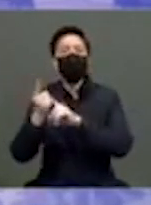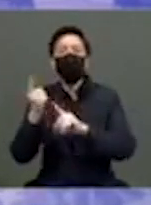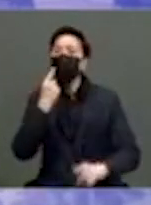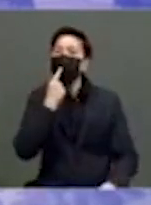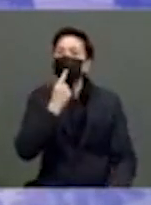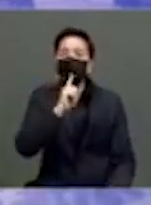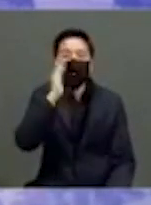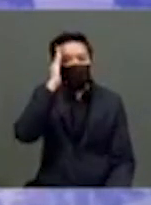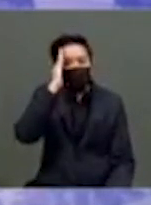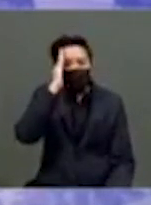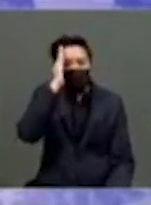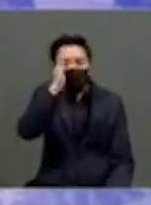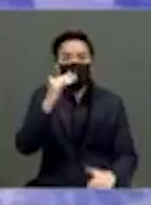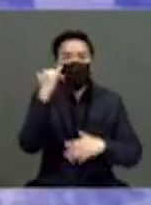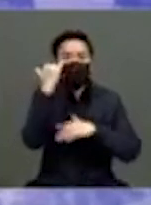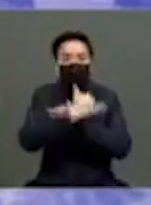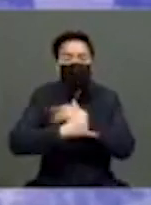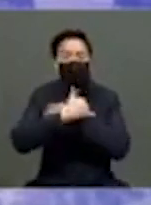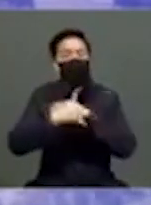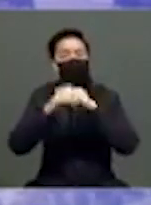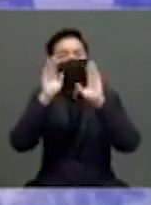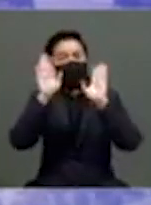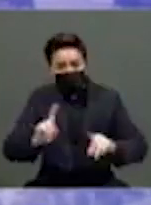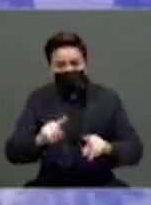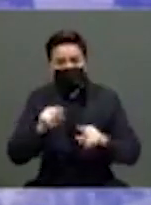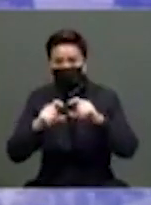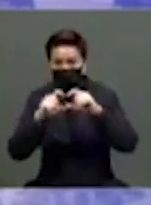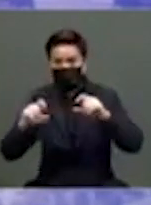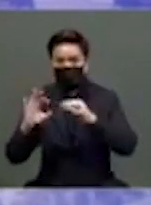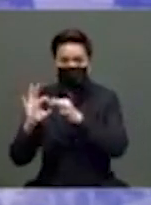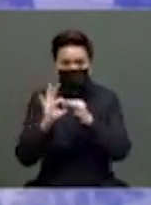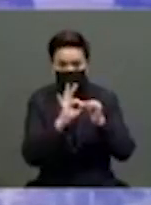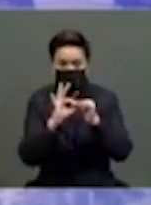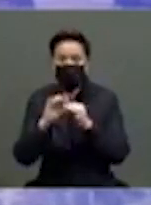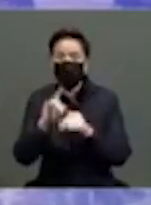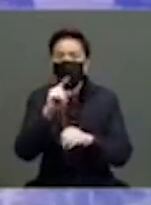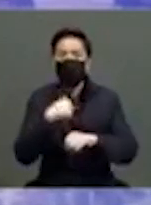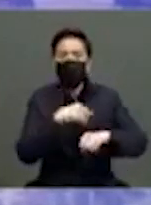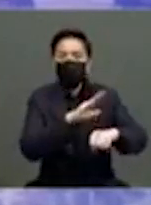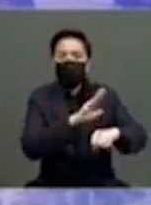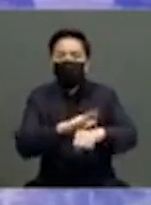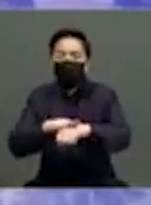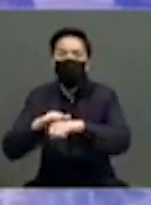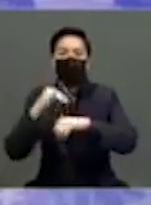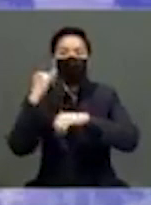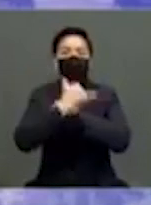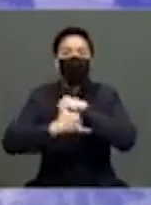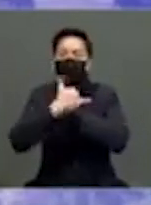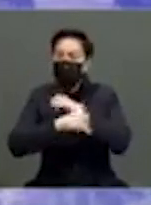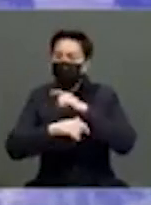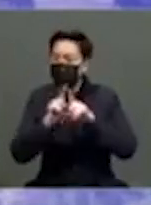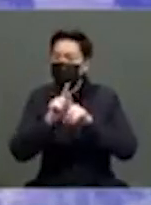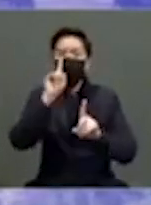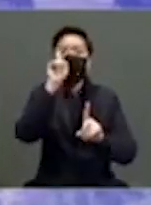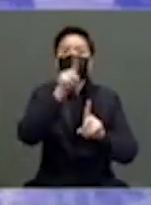ถึงอนาคตของแต่ละประเทศนะครับแต่ขณะเดียวกันก็ยังต้องเป็นข้อเตือนใจสำหรับแต่บางประเทศอย่างเช่นที่